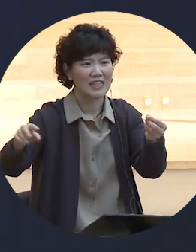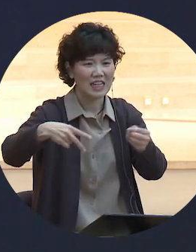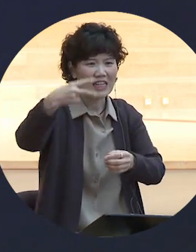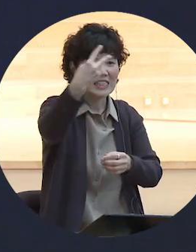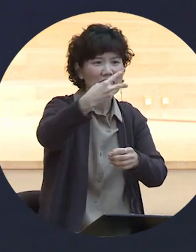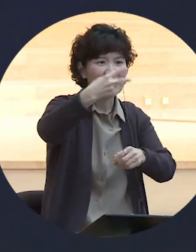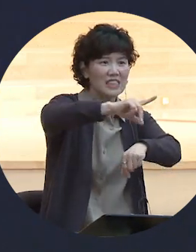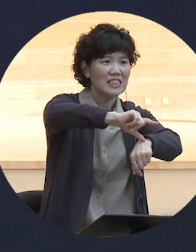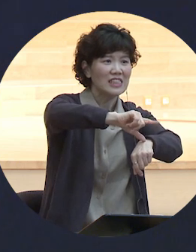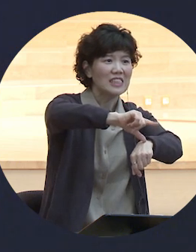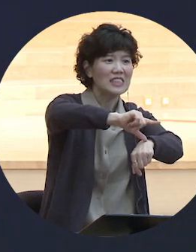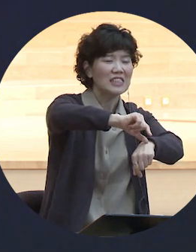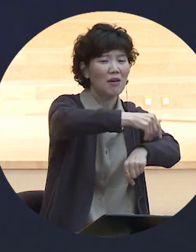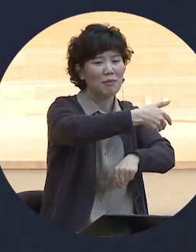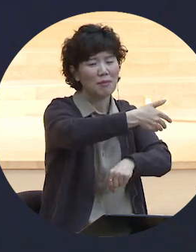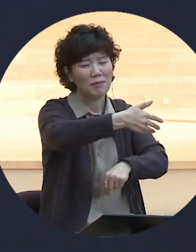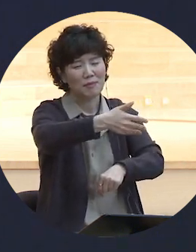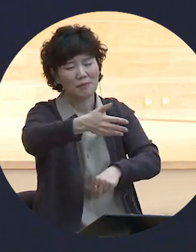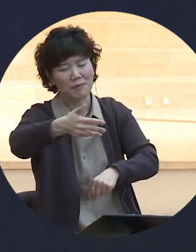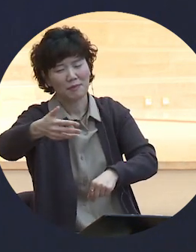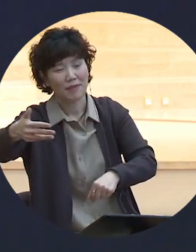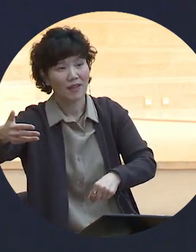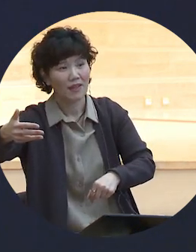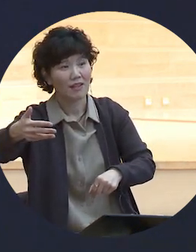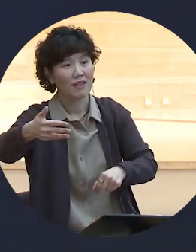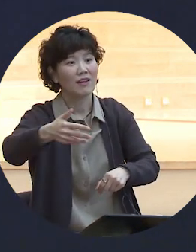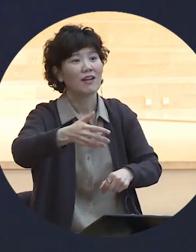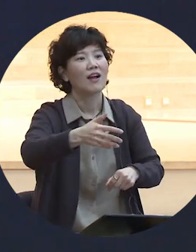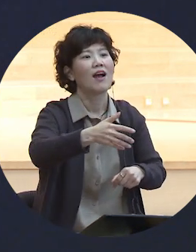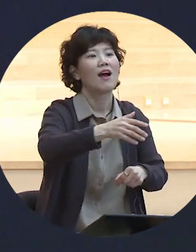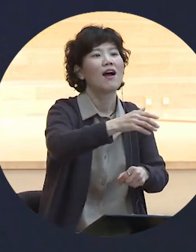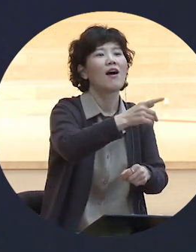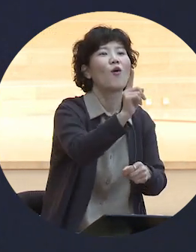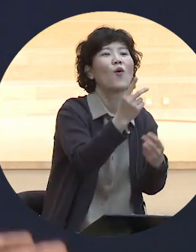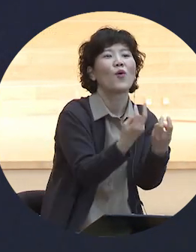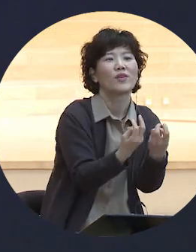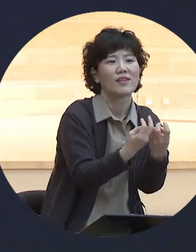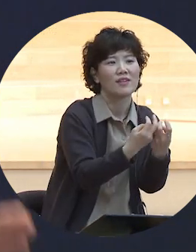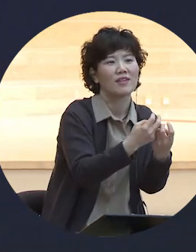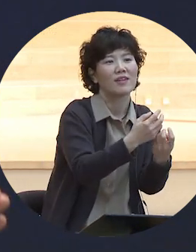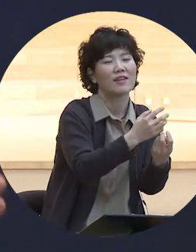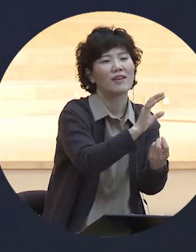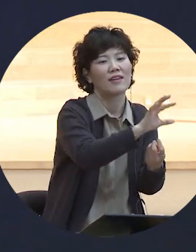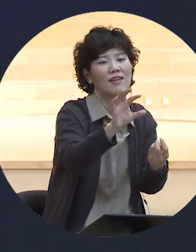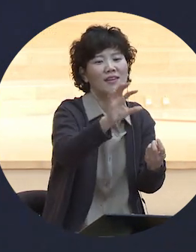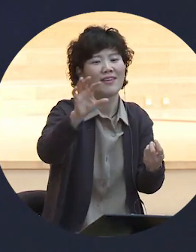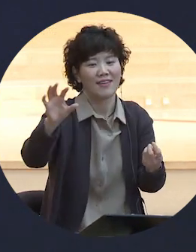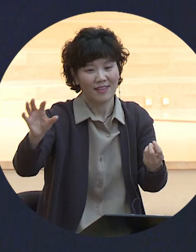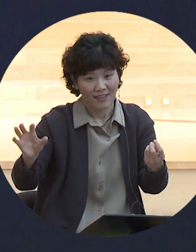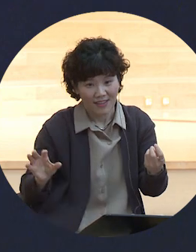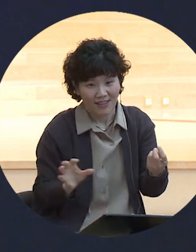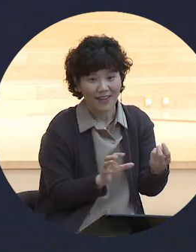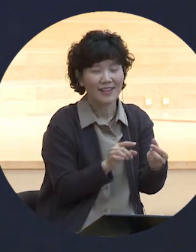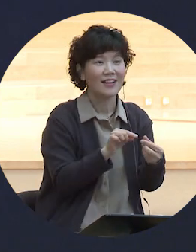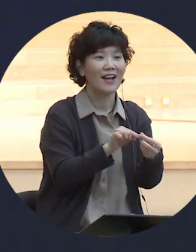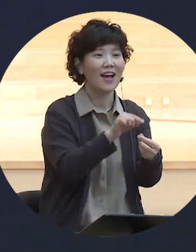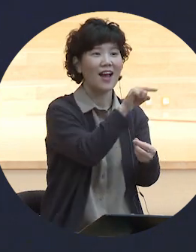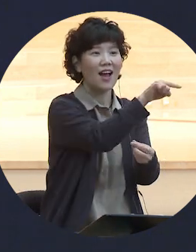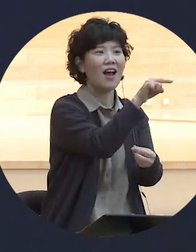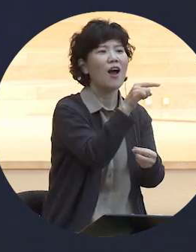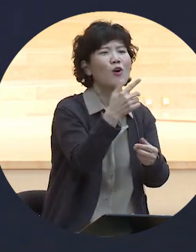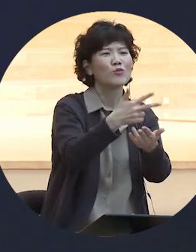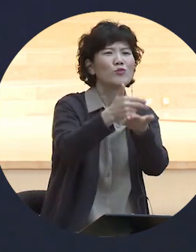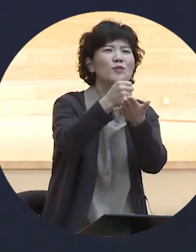세월이 흐르면서 계속 반복되어지면서 오늘날 주님이 세우시고자 원하는 교회의